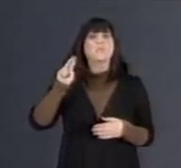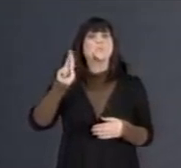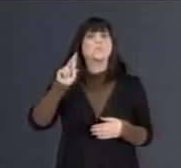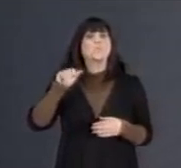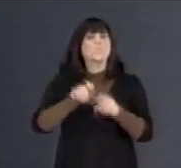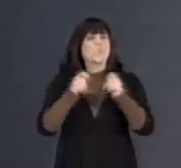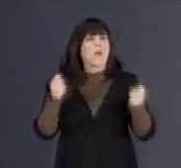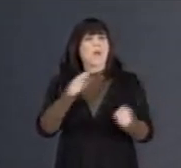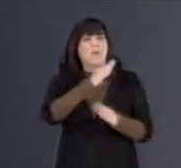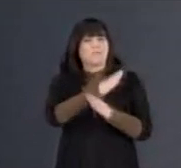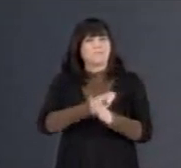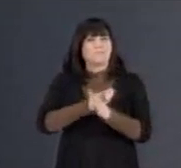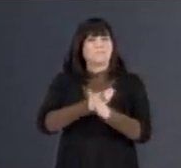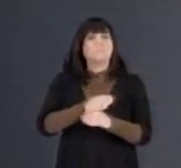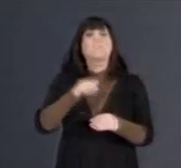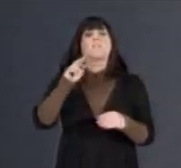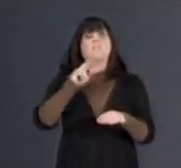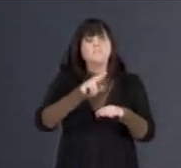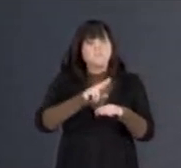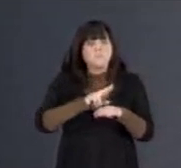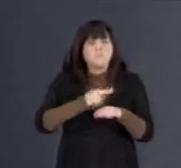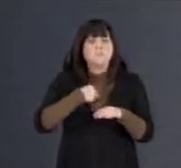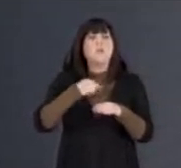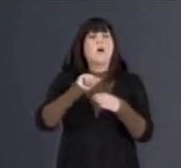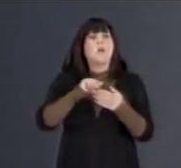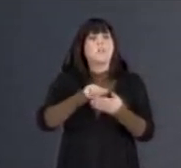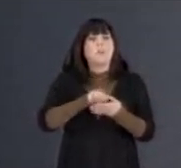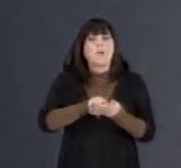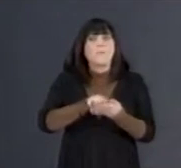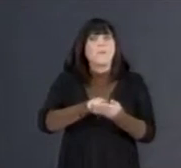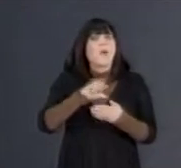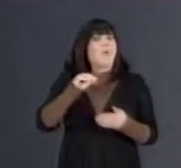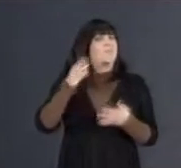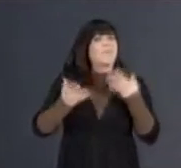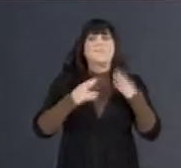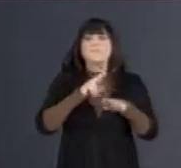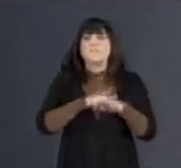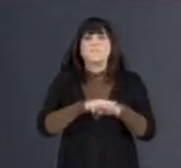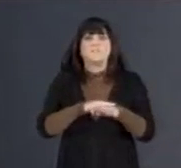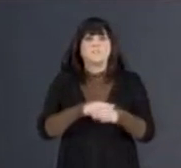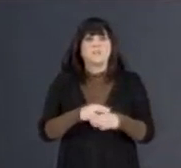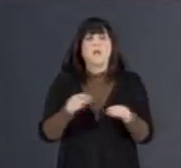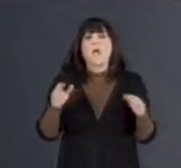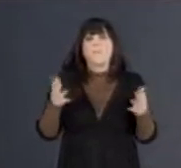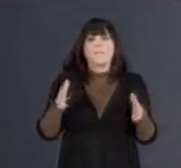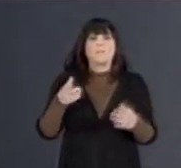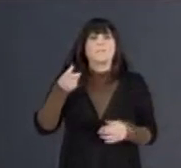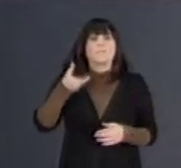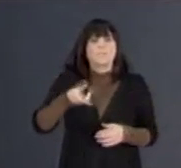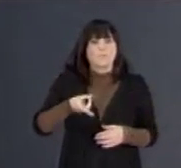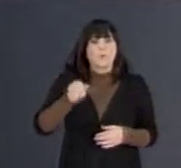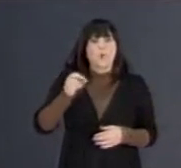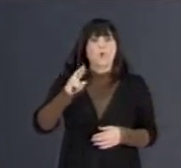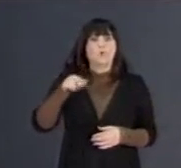dħana jikuna jħvit t-naħħa totalmente anka fuk-pornografija per-exempju għandja kħafna mħen kħassis